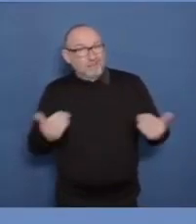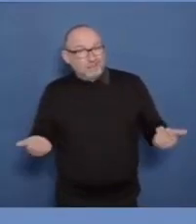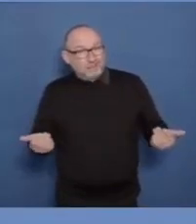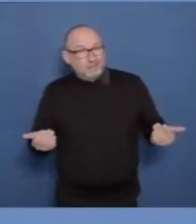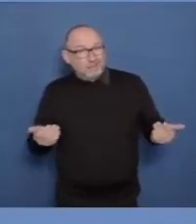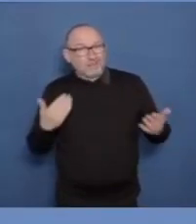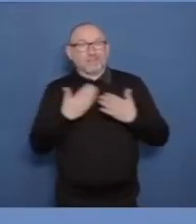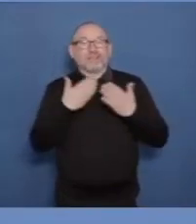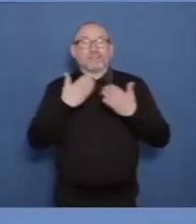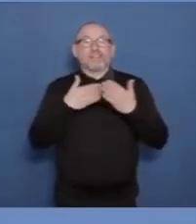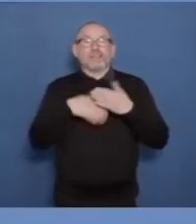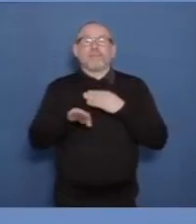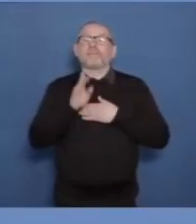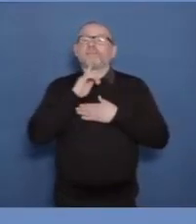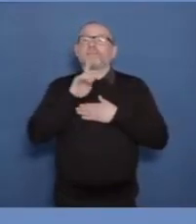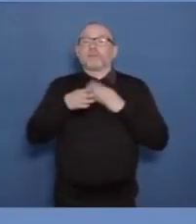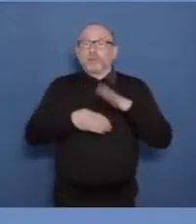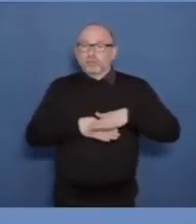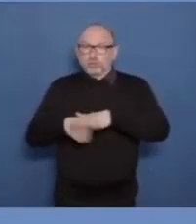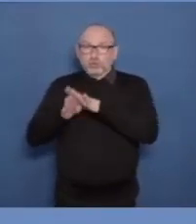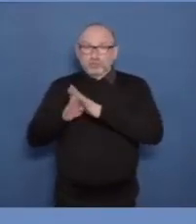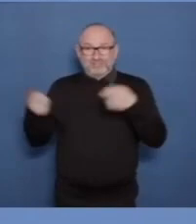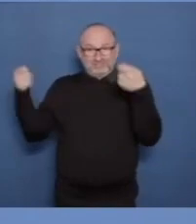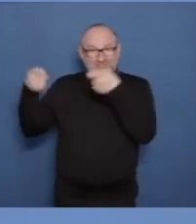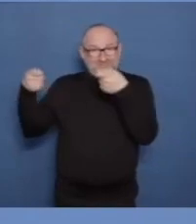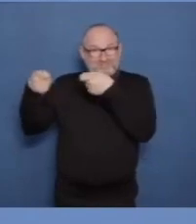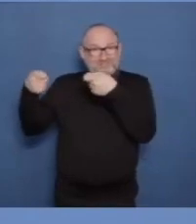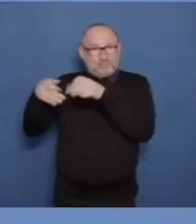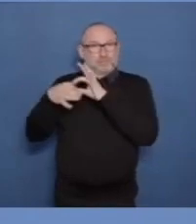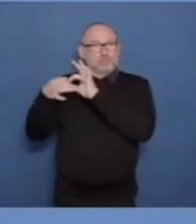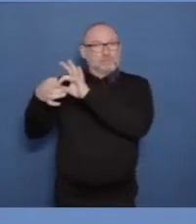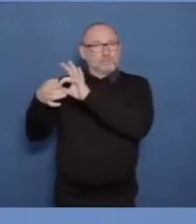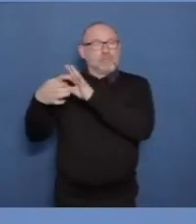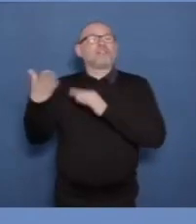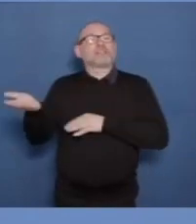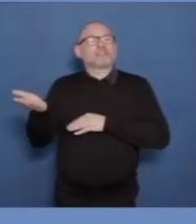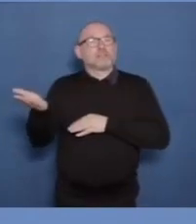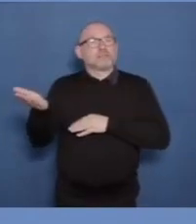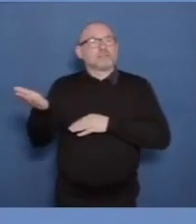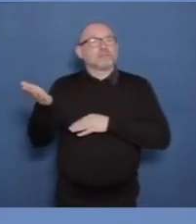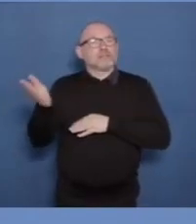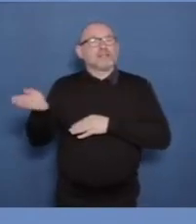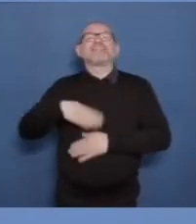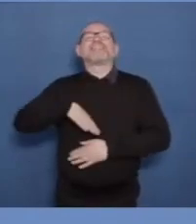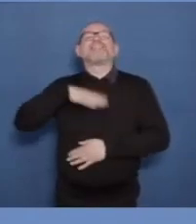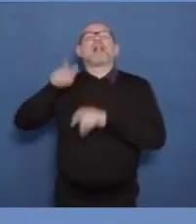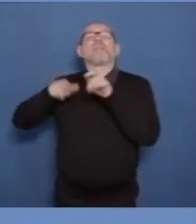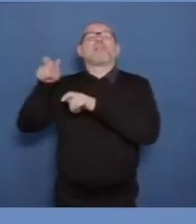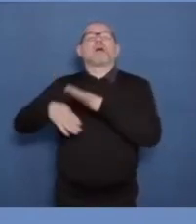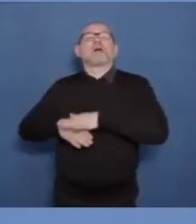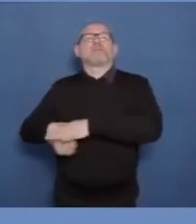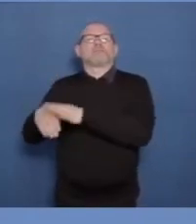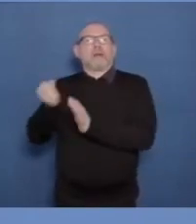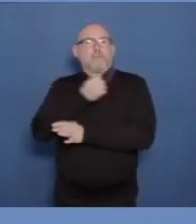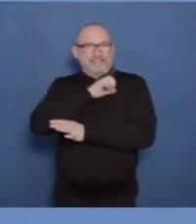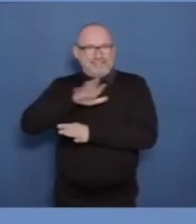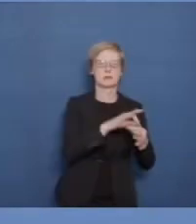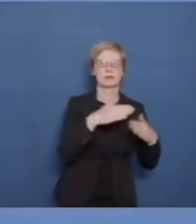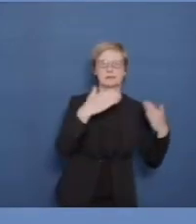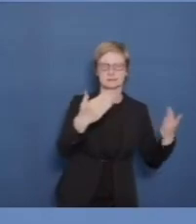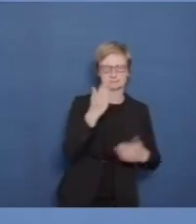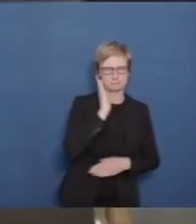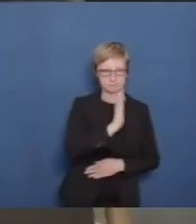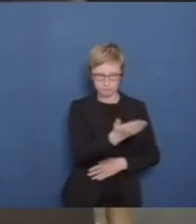der Finanzierung oder bei unserer Unterstützung für UNRWA geht es um eine Unterstützung der Zivilbevölkerung, der palästinensischen